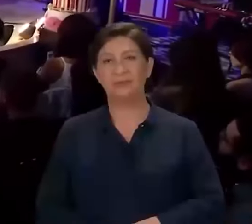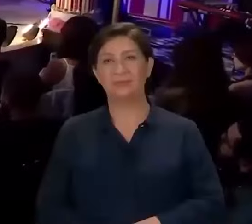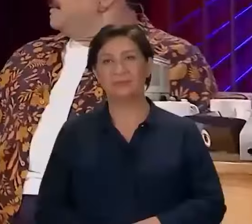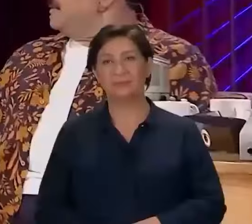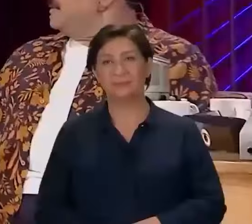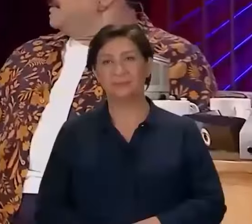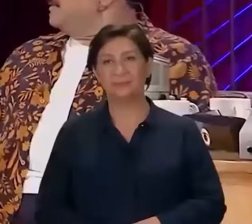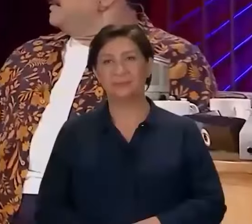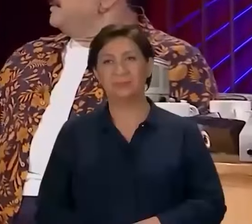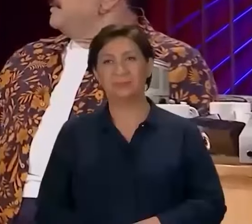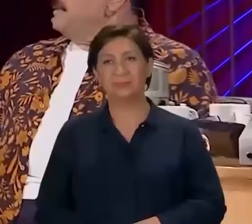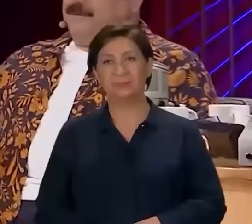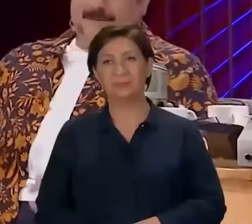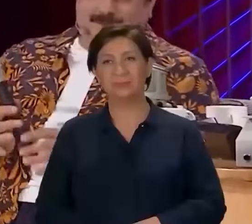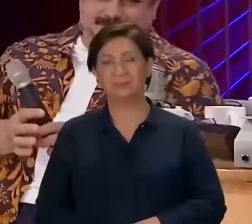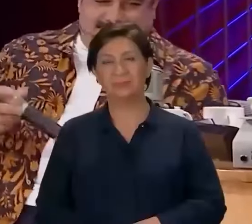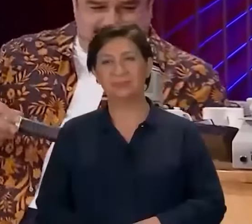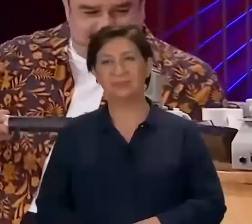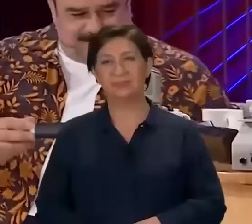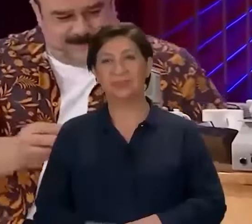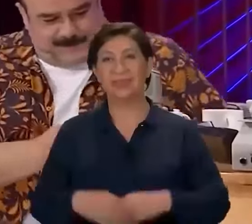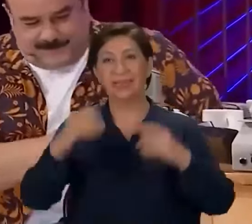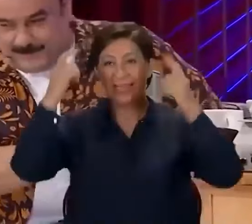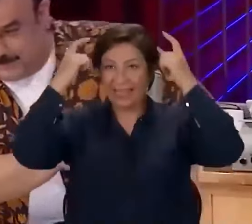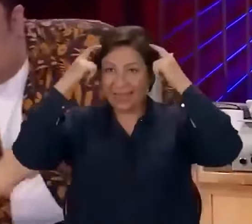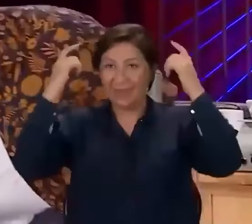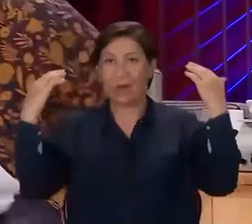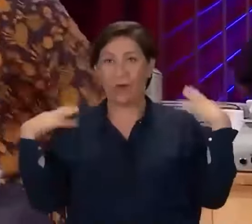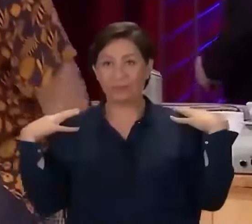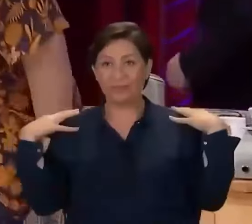toes, knees and toes. Yani Türkçesi diyor ki kafa,